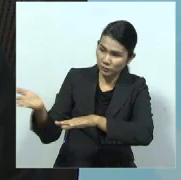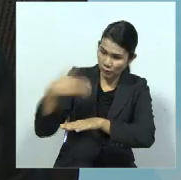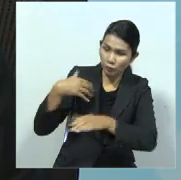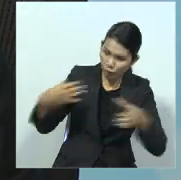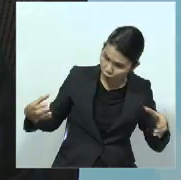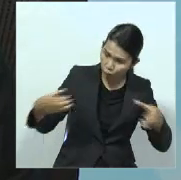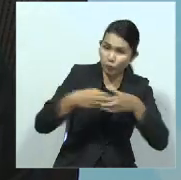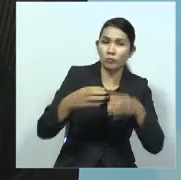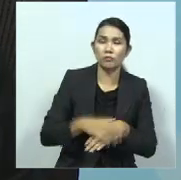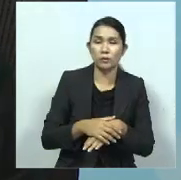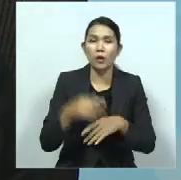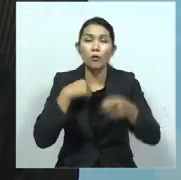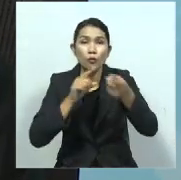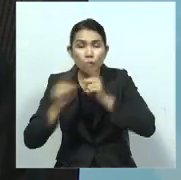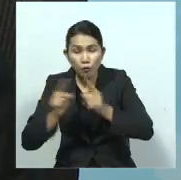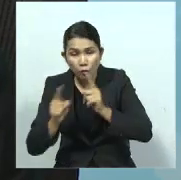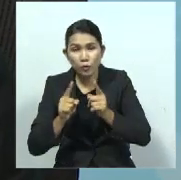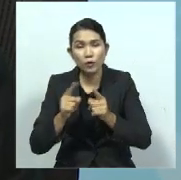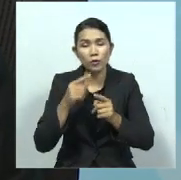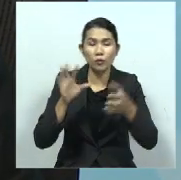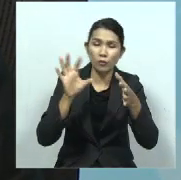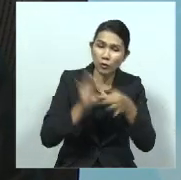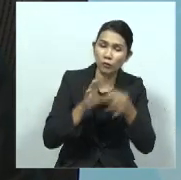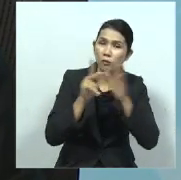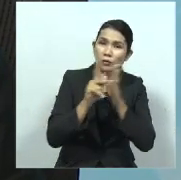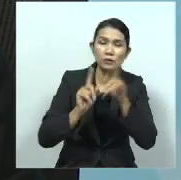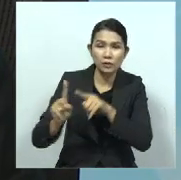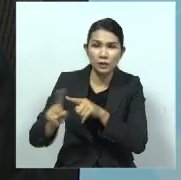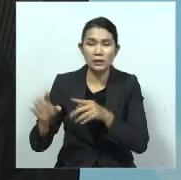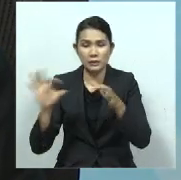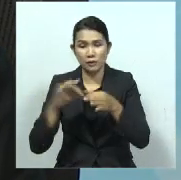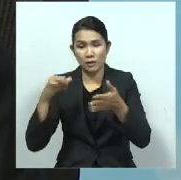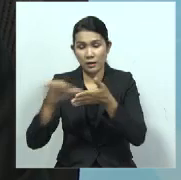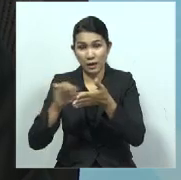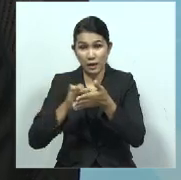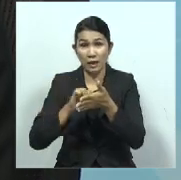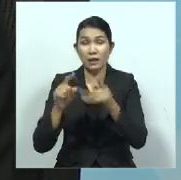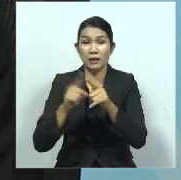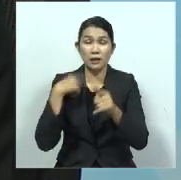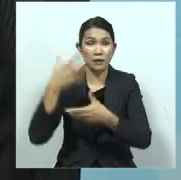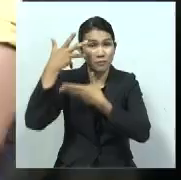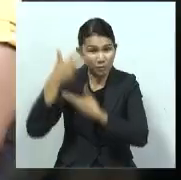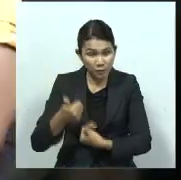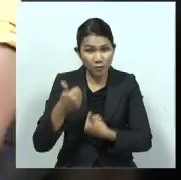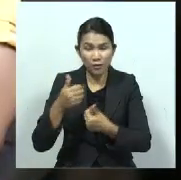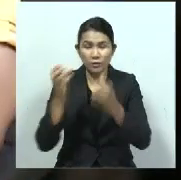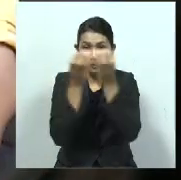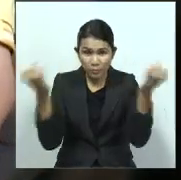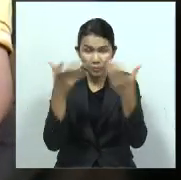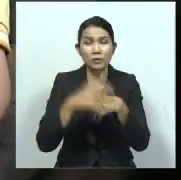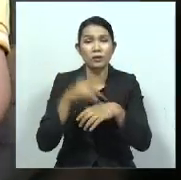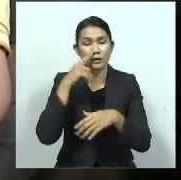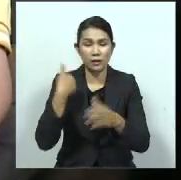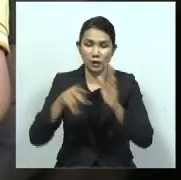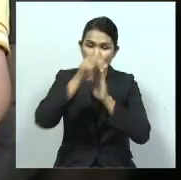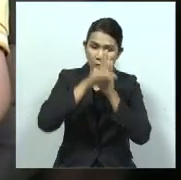านแล้วก็พูดคุยเรื่องของหลักการทำงานร่วมกันไว้หลายประเด็นอย่างเช่นการแก้ไขรัฐธรรมนูญแล้วก็การนำนโยบายพรรคที่หาเสียง